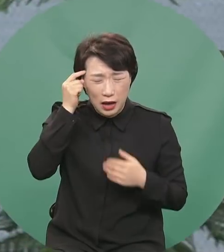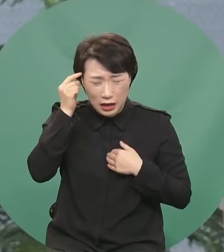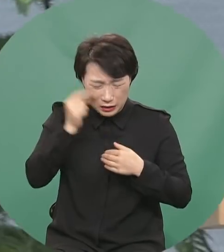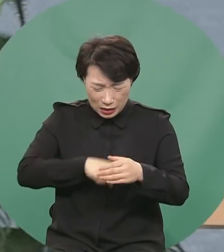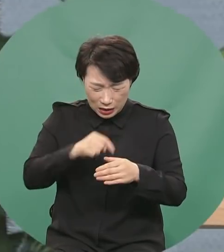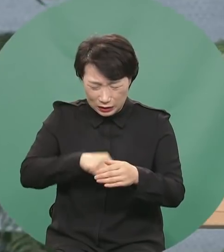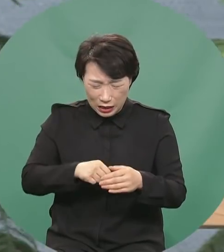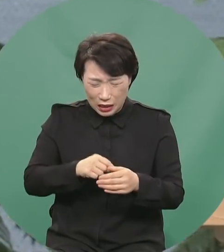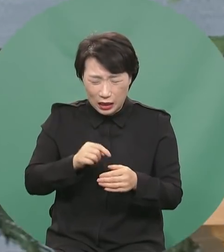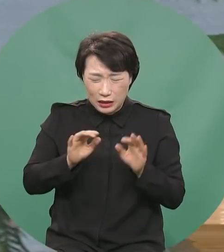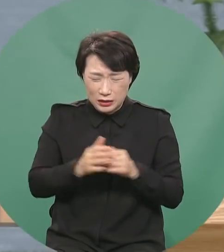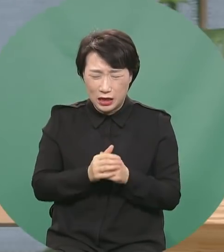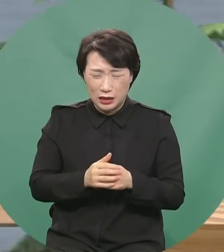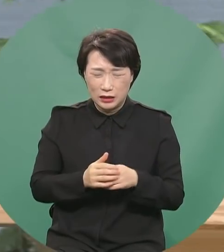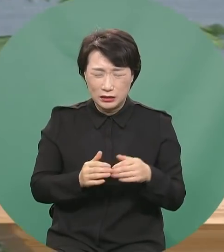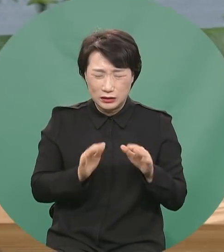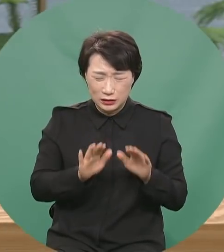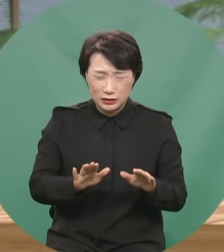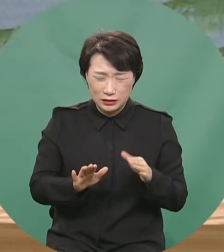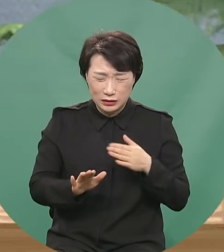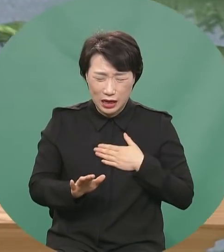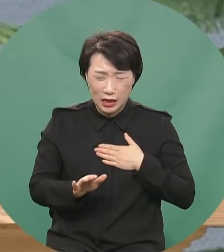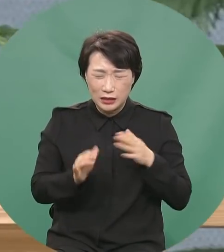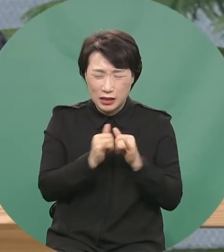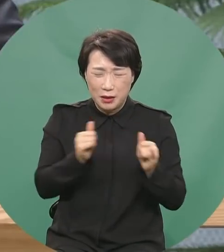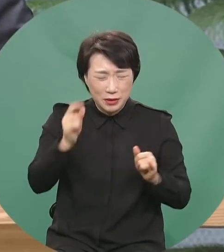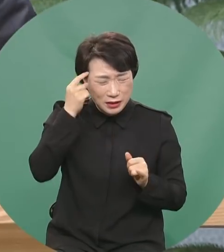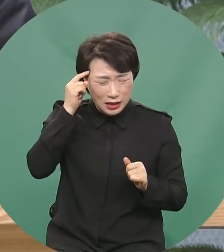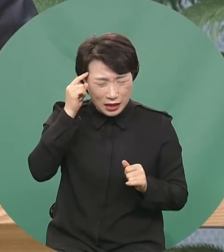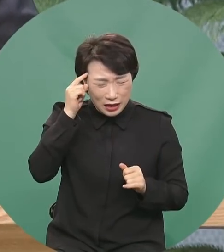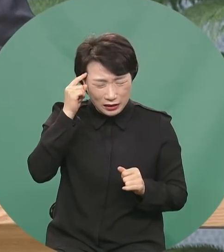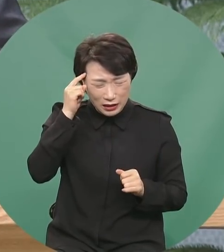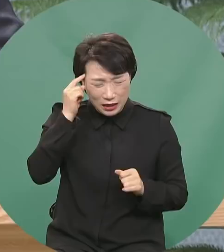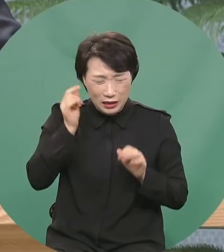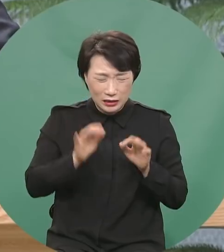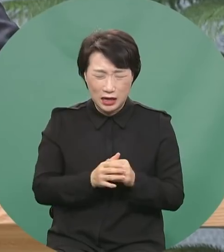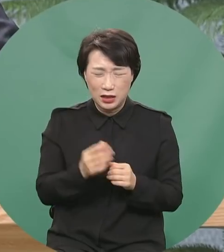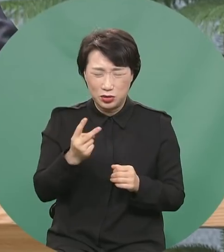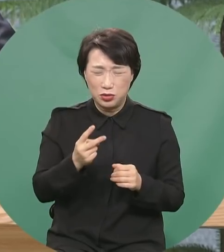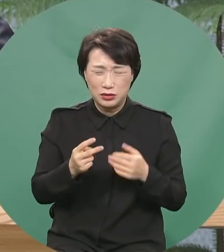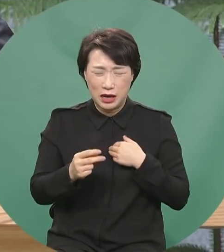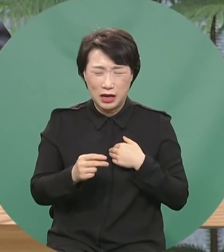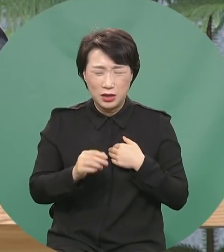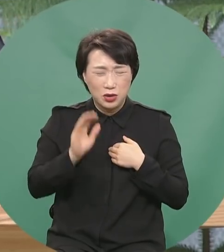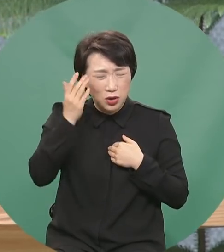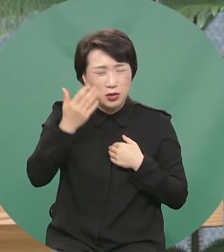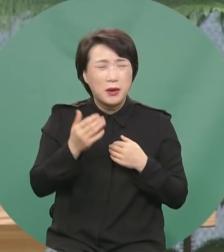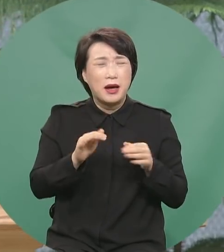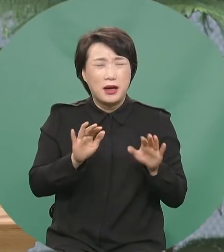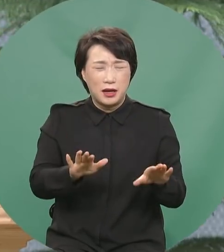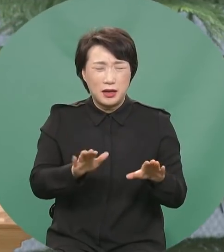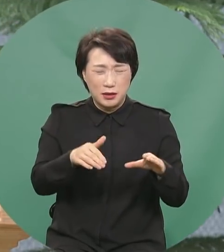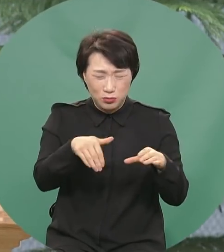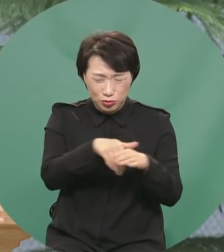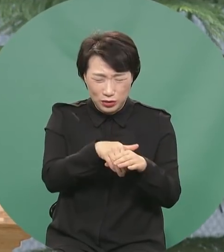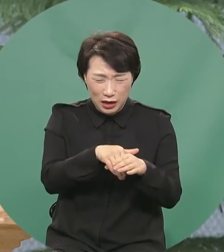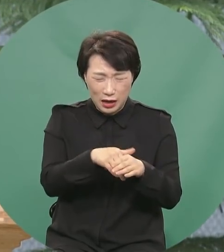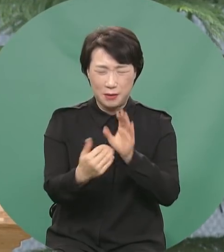나도 모르는 인간의 현대 문명의 바벨탑이, 그리고 현대 문명의 대문이